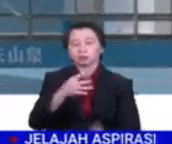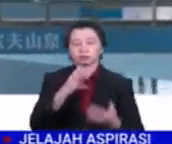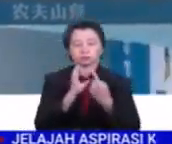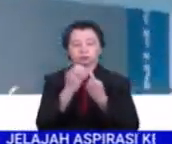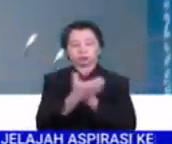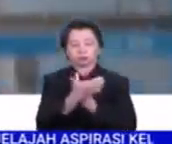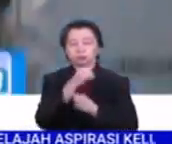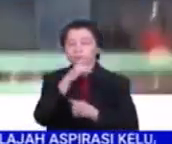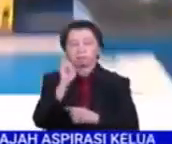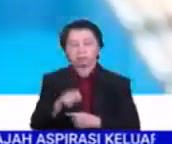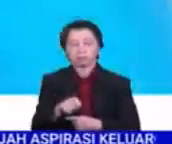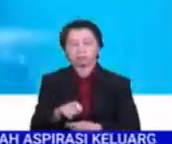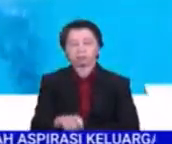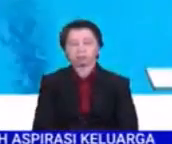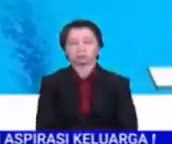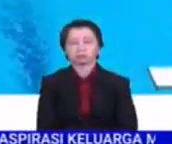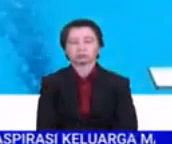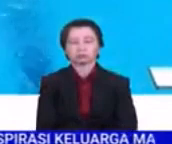kuarantin.